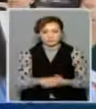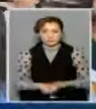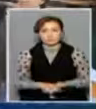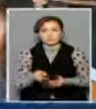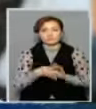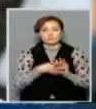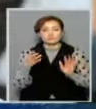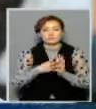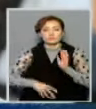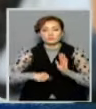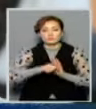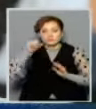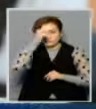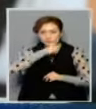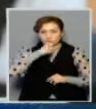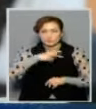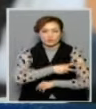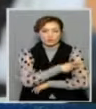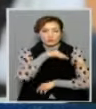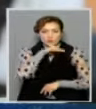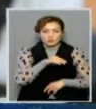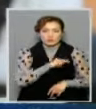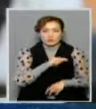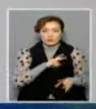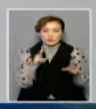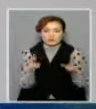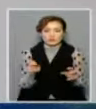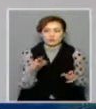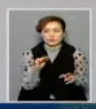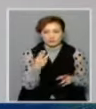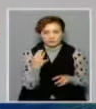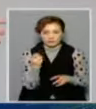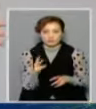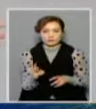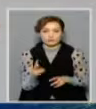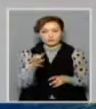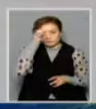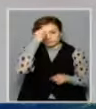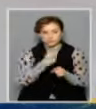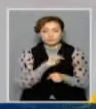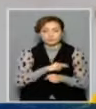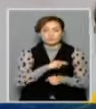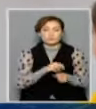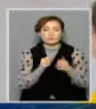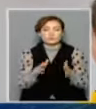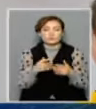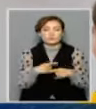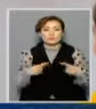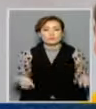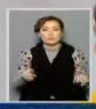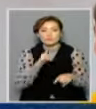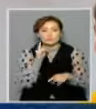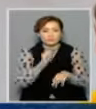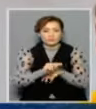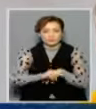в 1996 году докторскую диссертацию под названием «Жумекен Нажмеденовтың ақындығы». Он выпустил не одно поколение